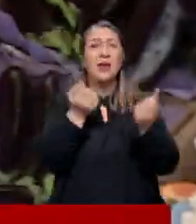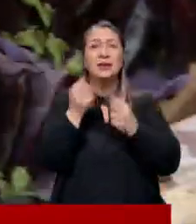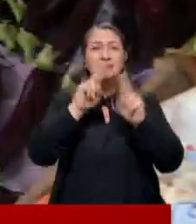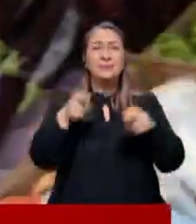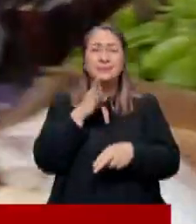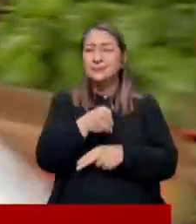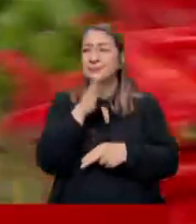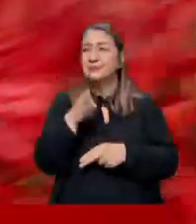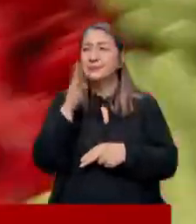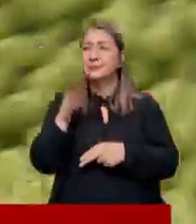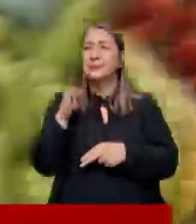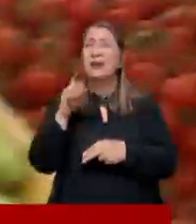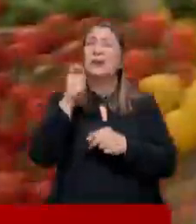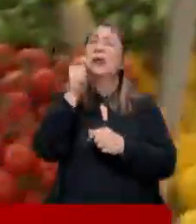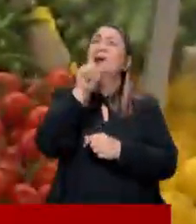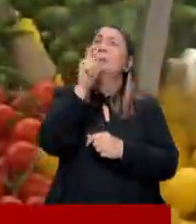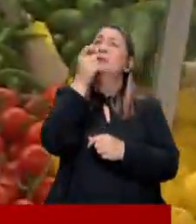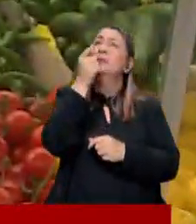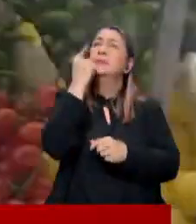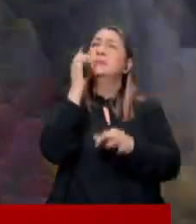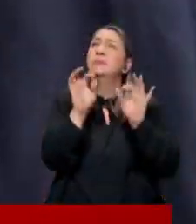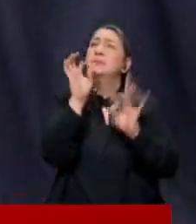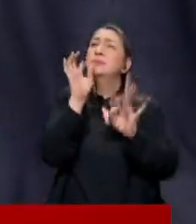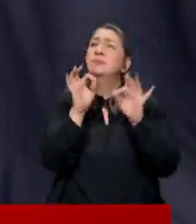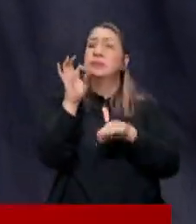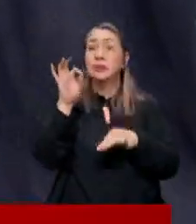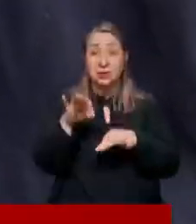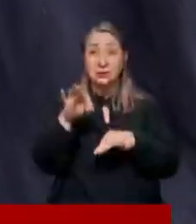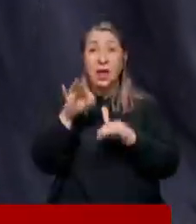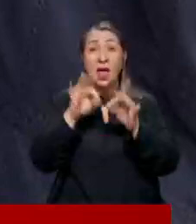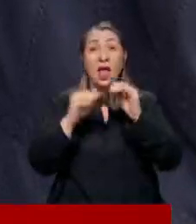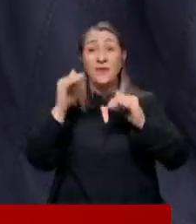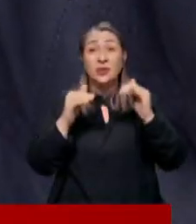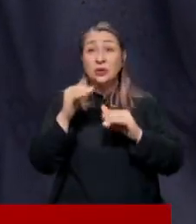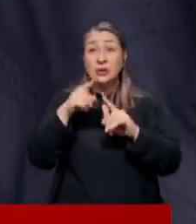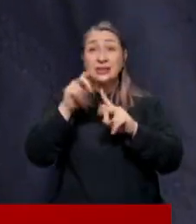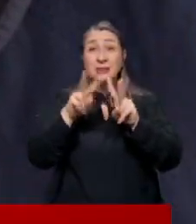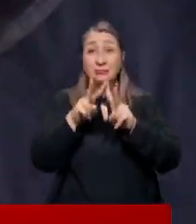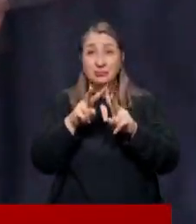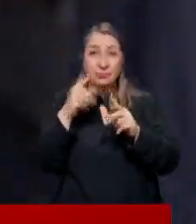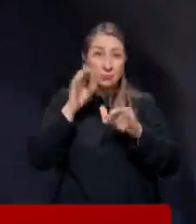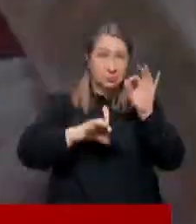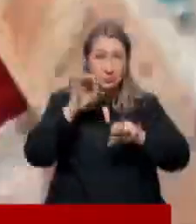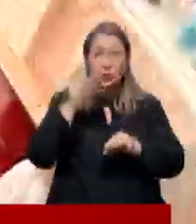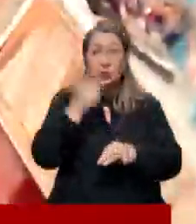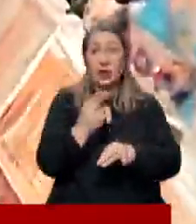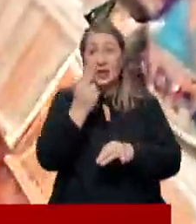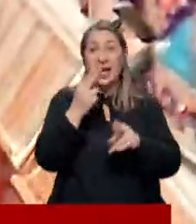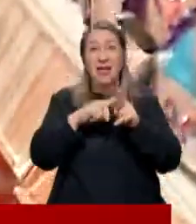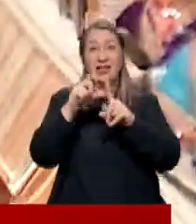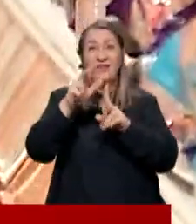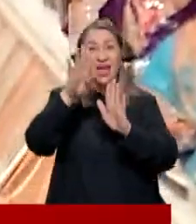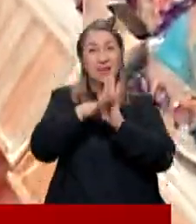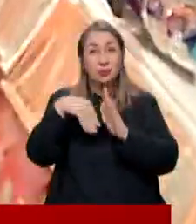Her zaman yaptığı gibi etiketleri tek tek kontrol etti. Şimdi enflasyon timi de sahada. %7'lik KDV